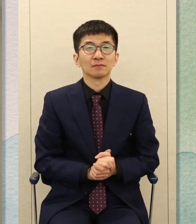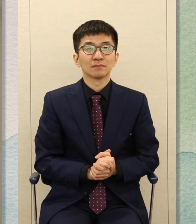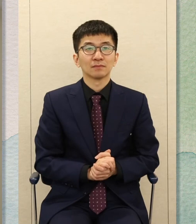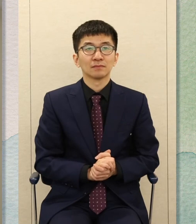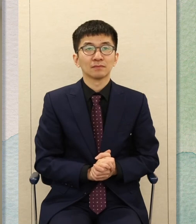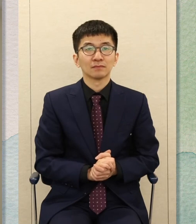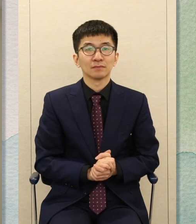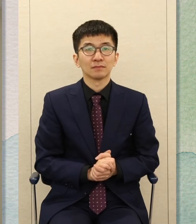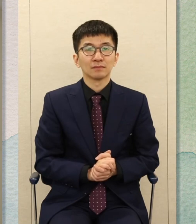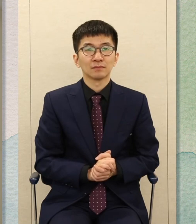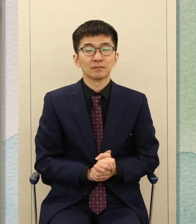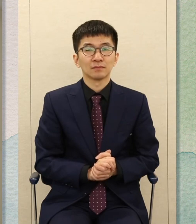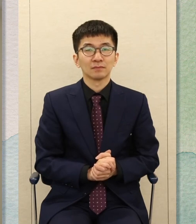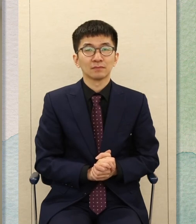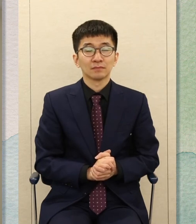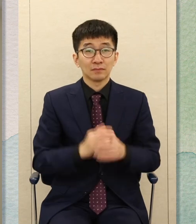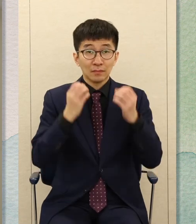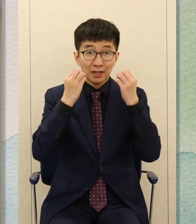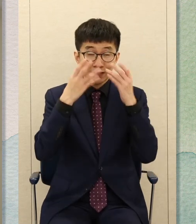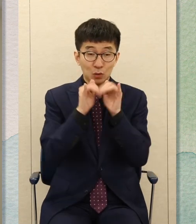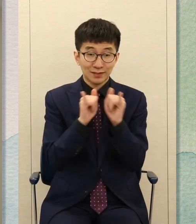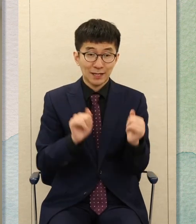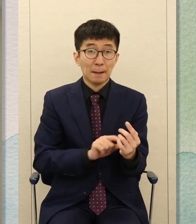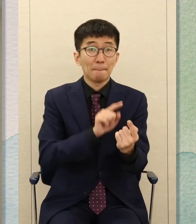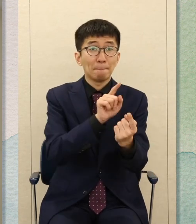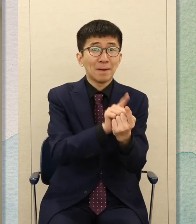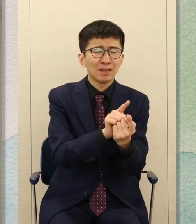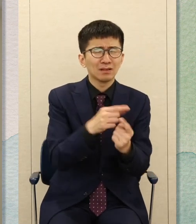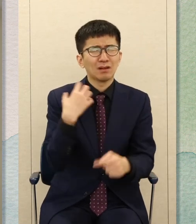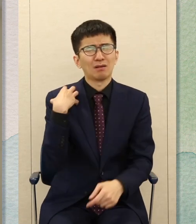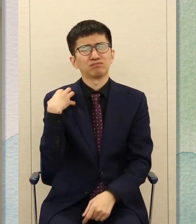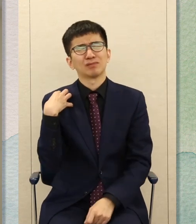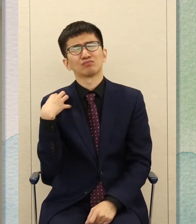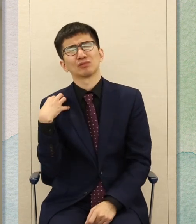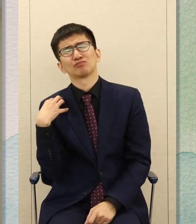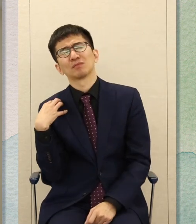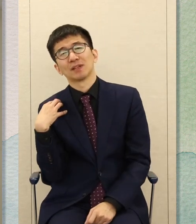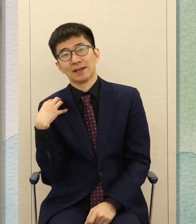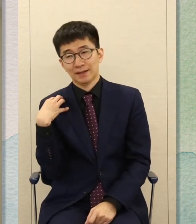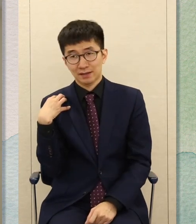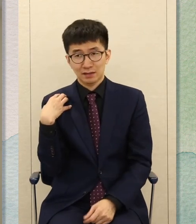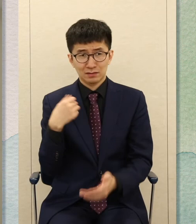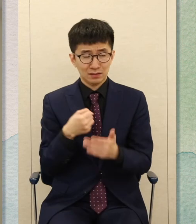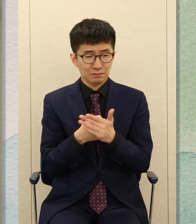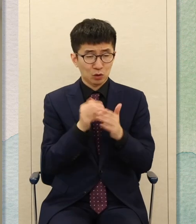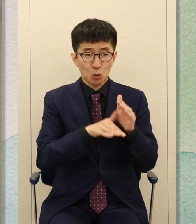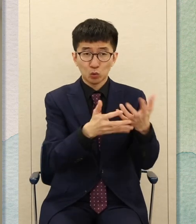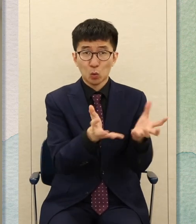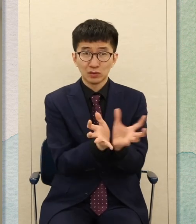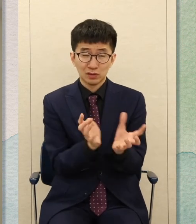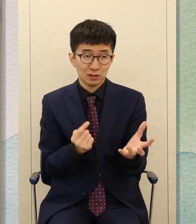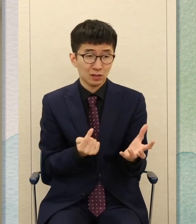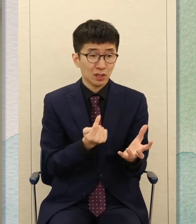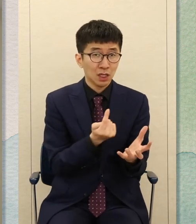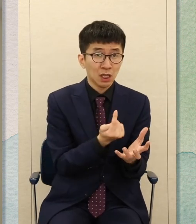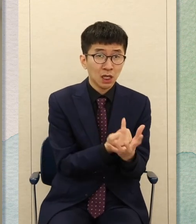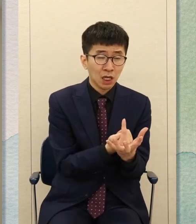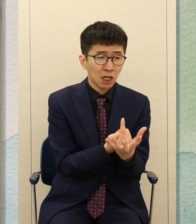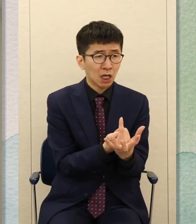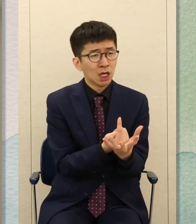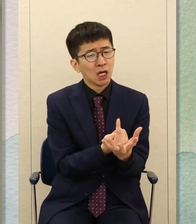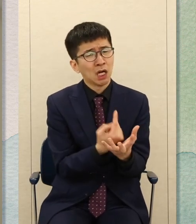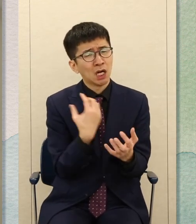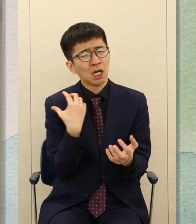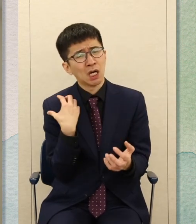예, 그리고 예, 새로운 사람을 만나는 것에 큰 부담을 느낀다면 공동체 독서 시장이 2배 이상의 부담감으로